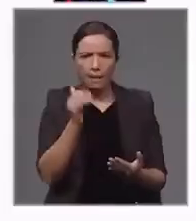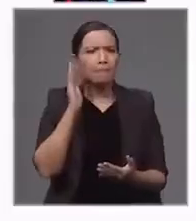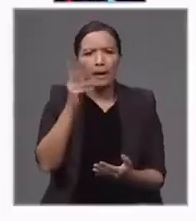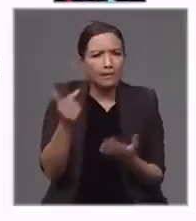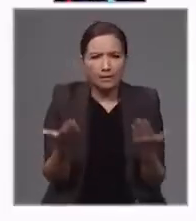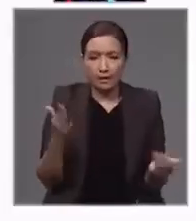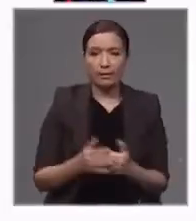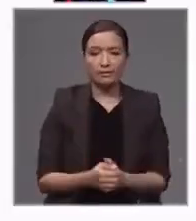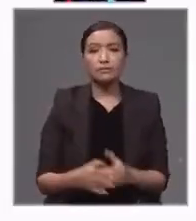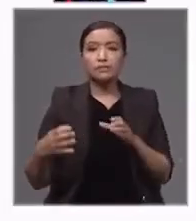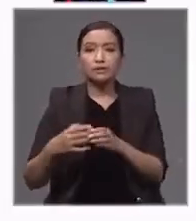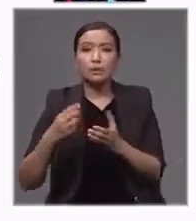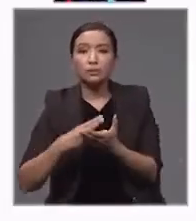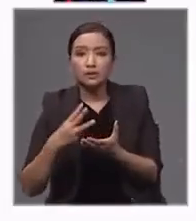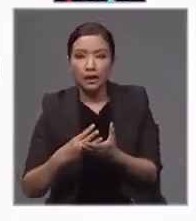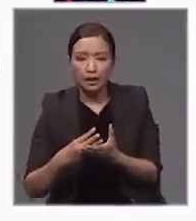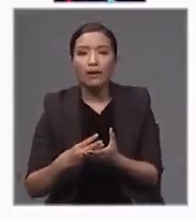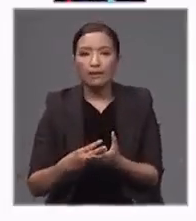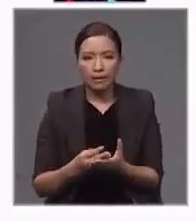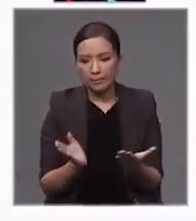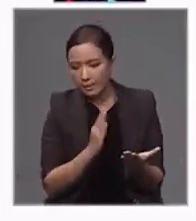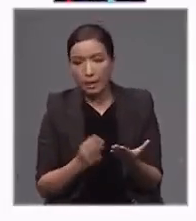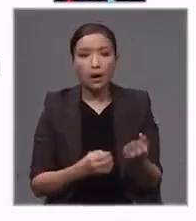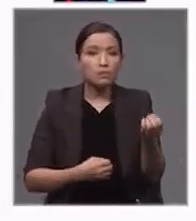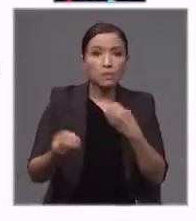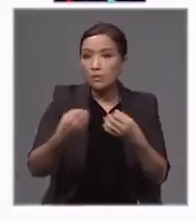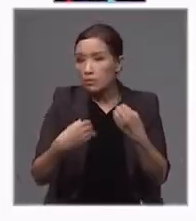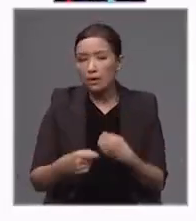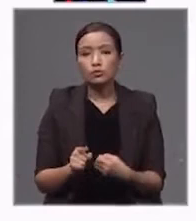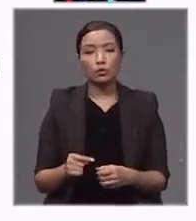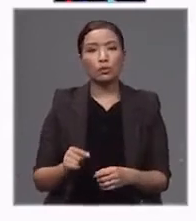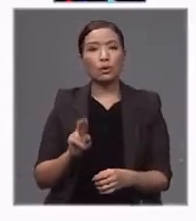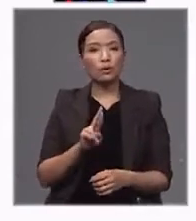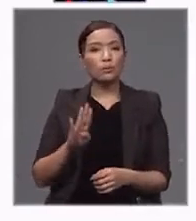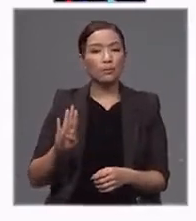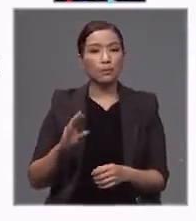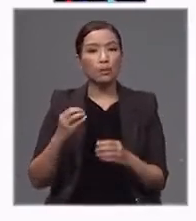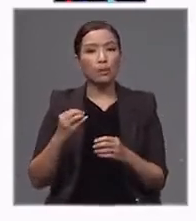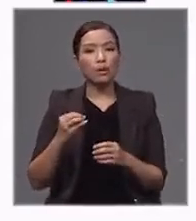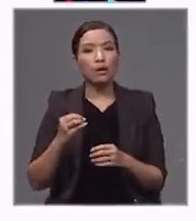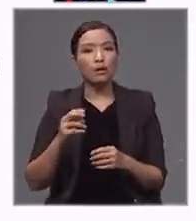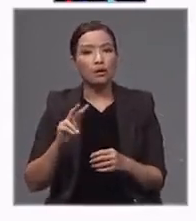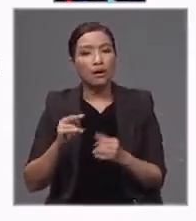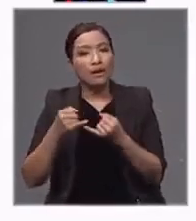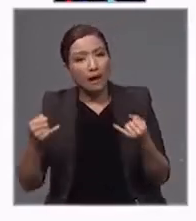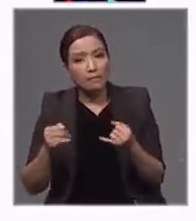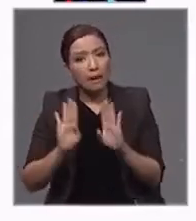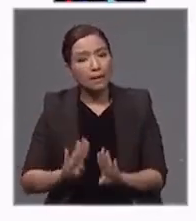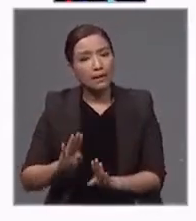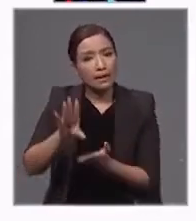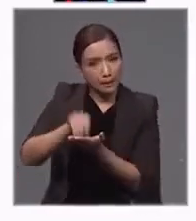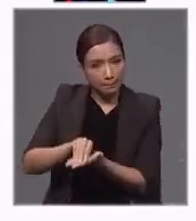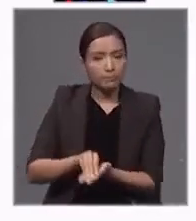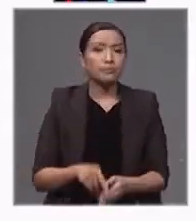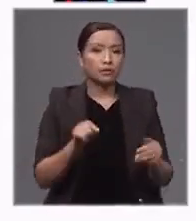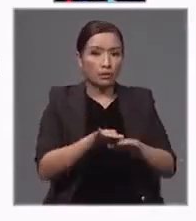เนี่ยทีมวิชาการก็จะประมวลทั้งหมดความเห็นจากทางออนไลน์เป็นอย่างไรความเห็นจากเวที4เวทีเป็นอย่างไรความเห็นจากเวที